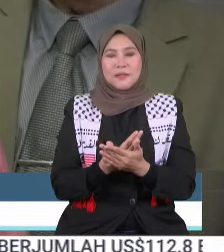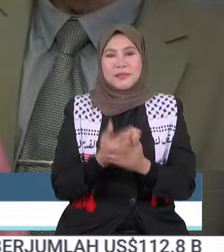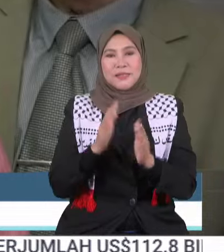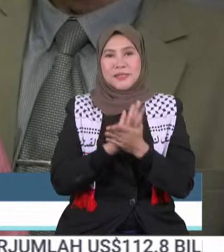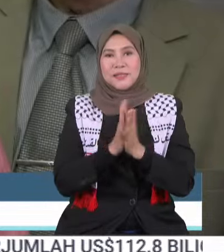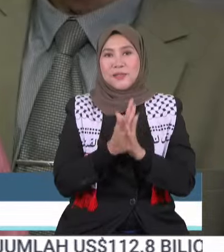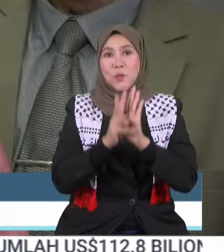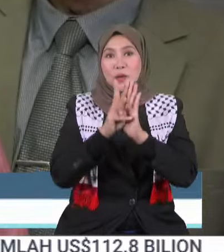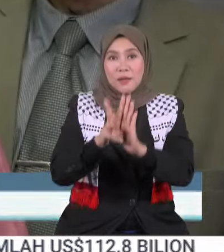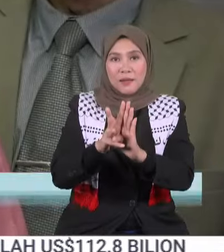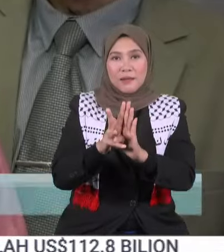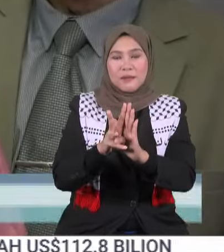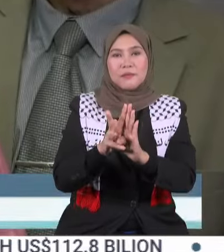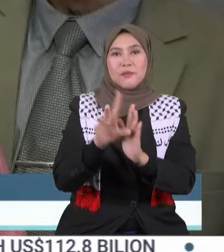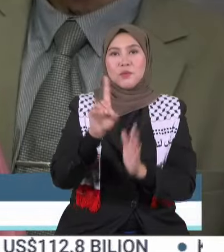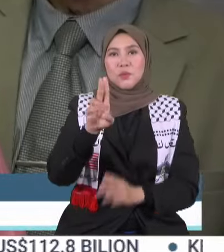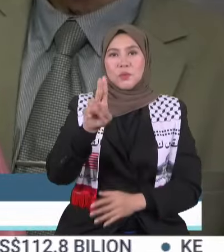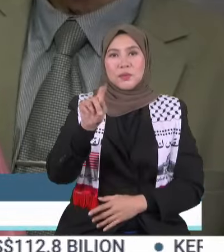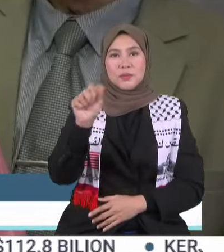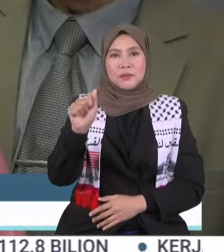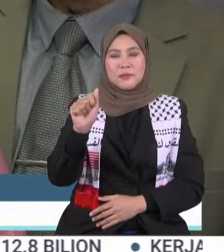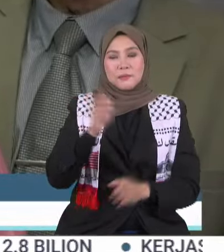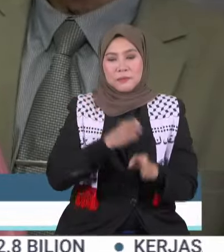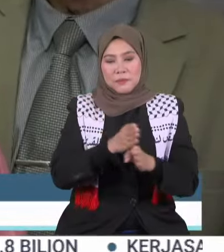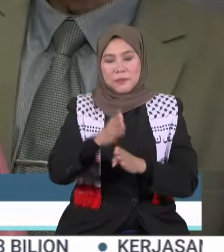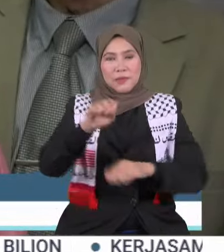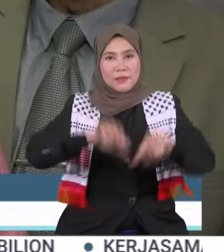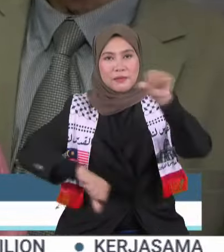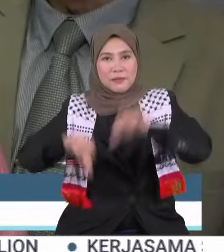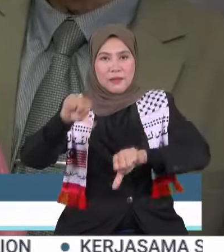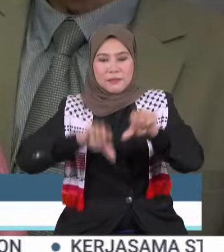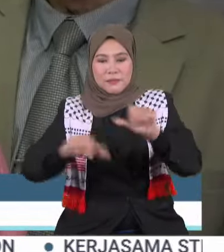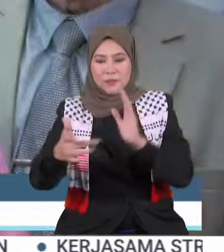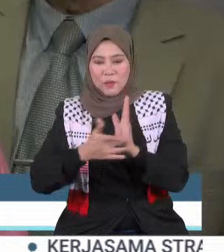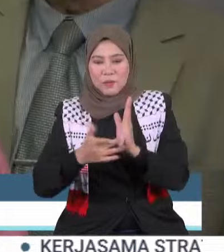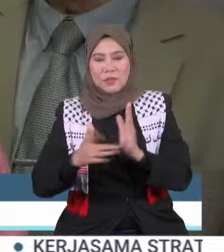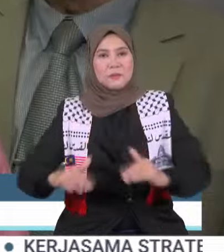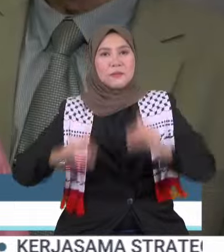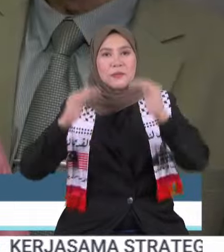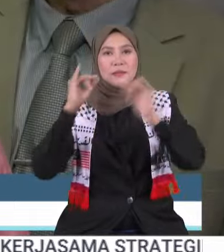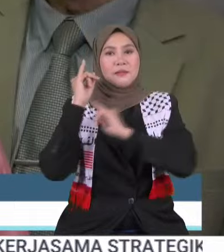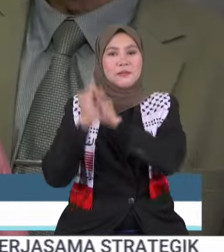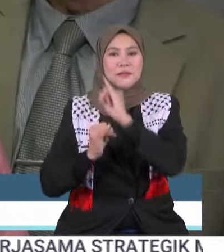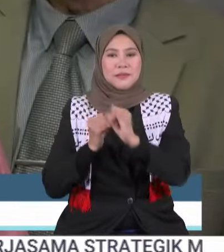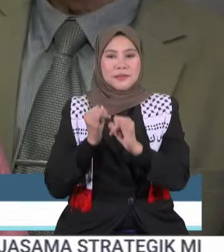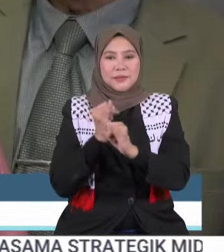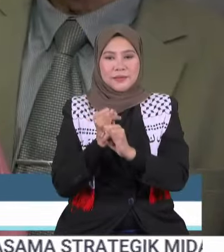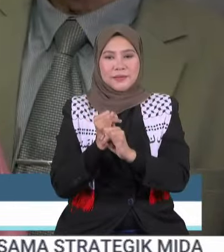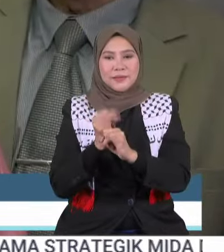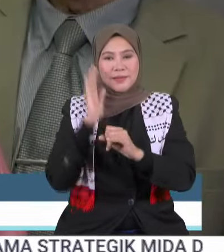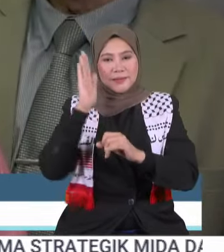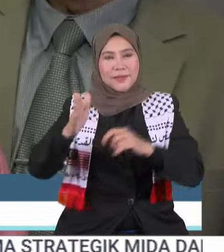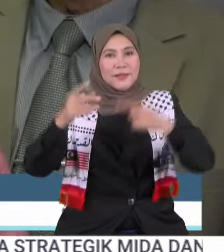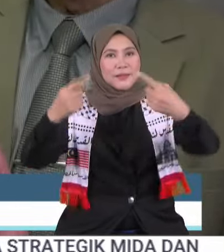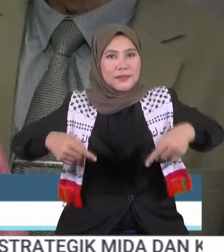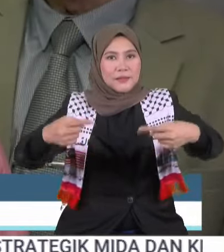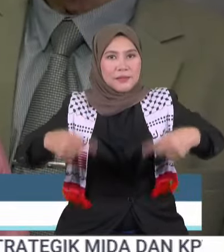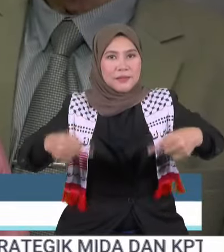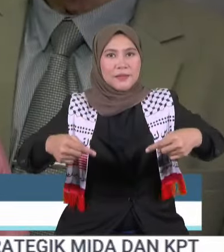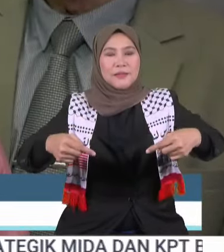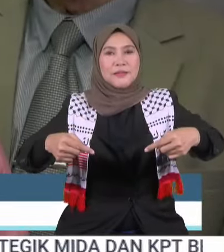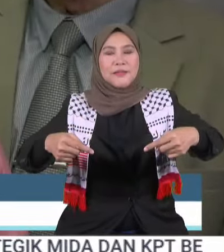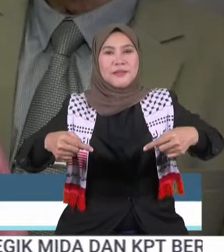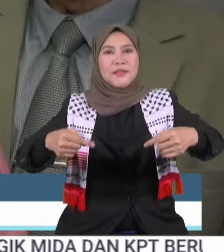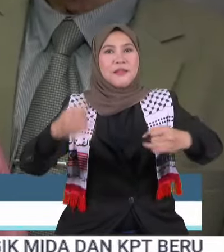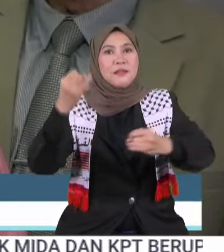duta kecil negara dalam bidang sains dan teknologi di peringkat antarabangsa ini akan dapat bertanding